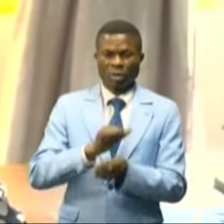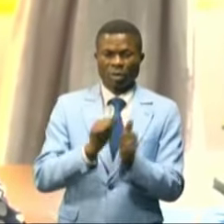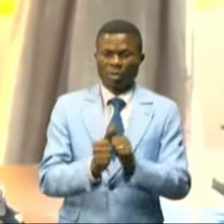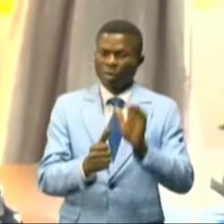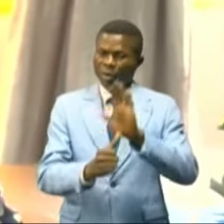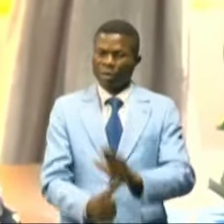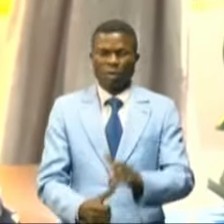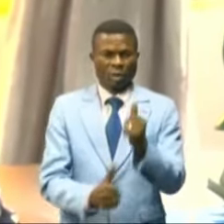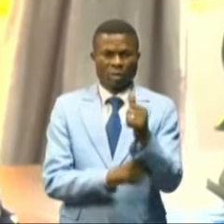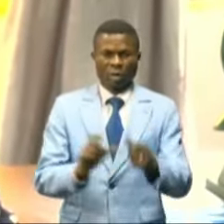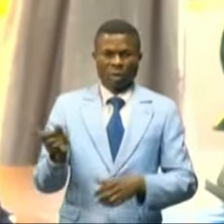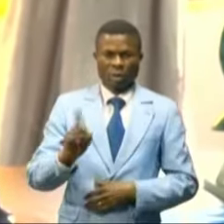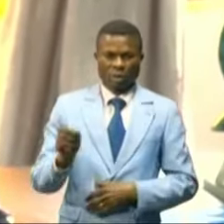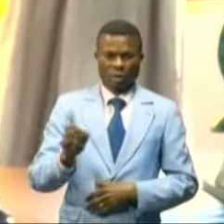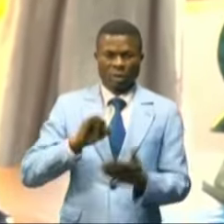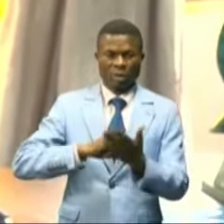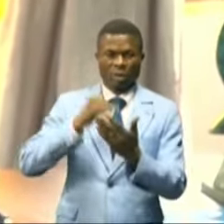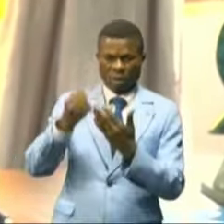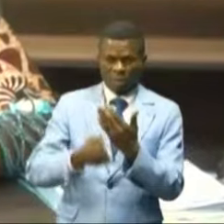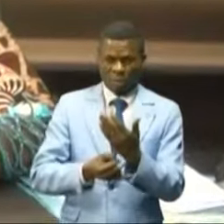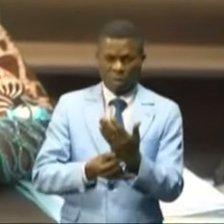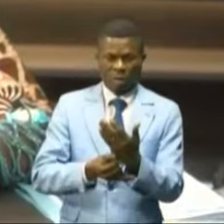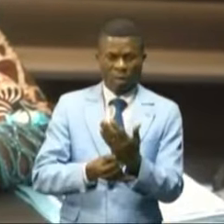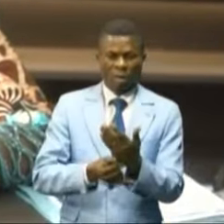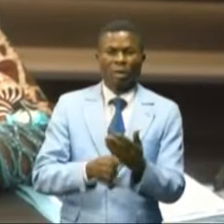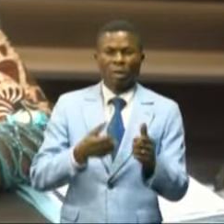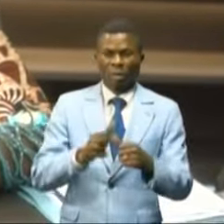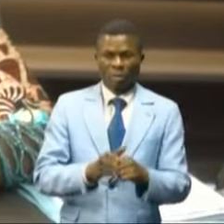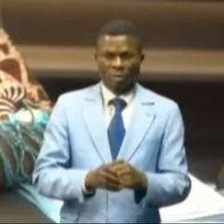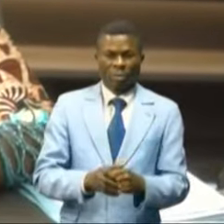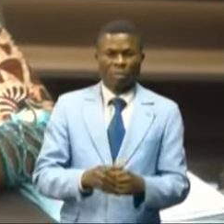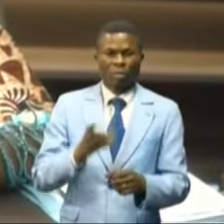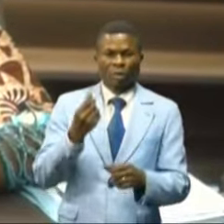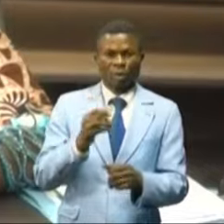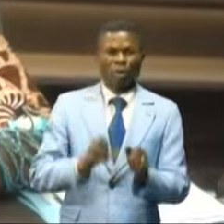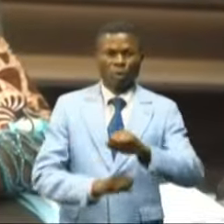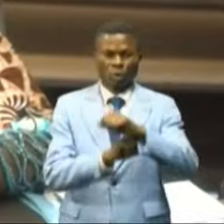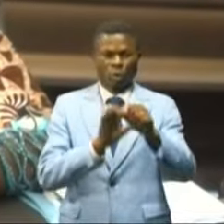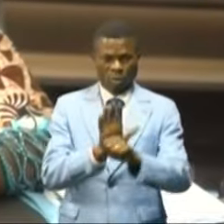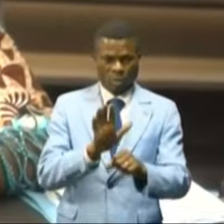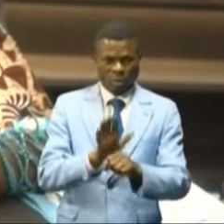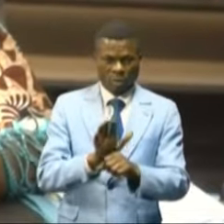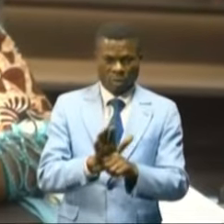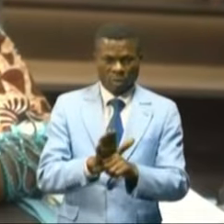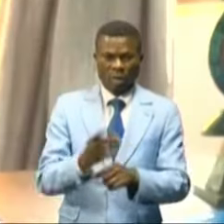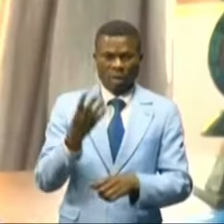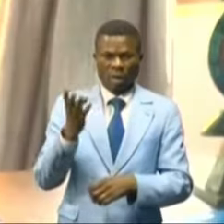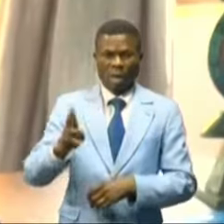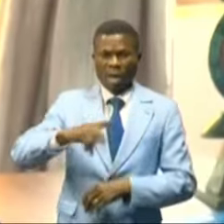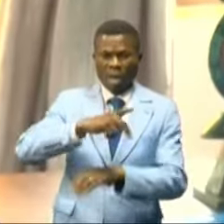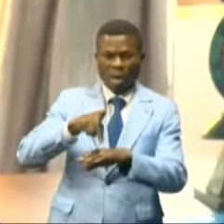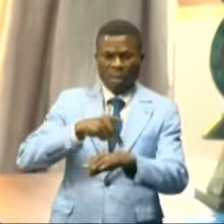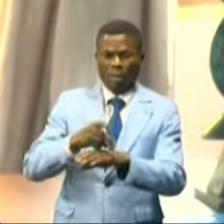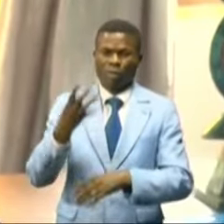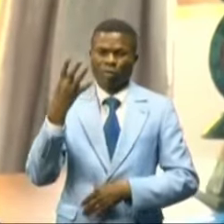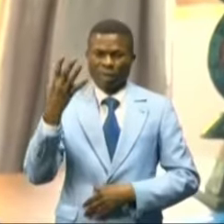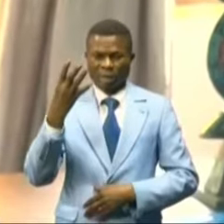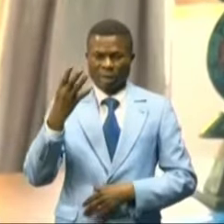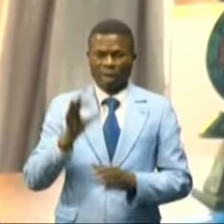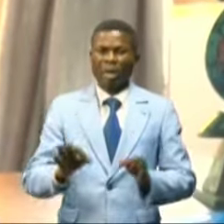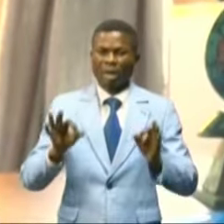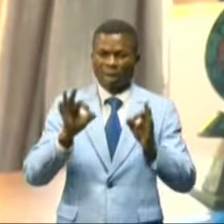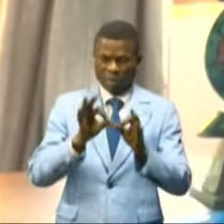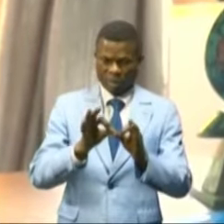de personnes. Ce projet couvrira une zone d'intervention sur 4 provinces prioritaires qui